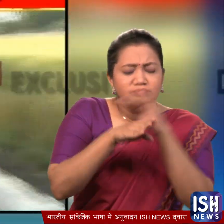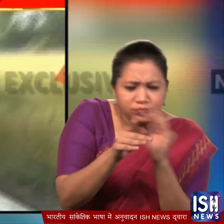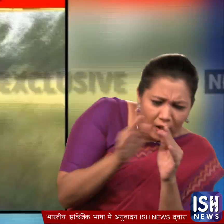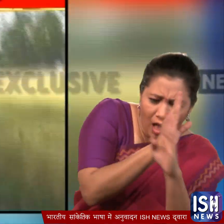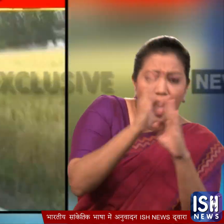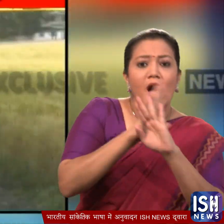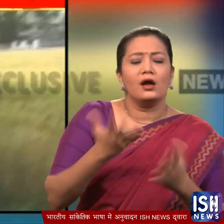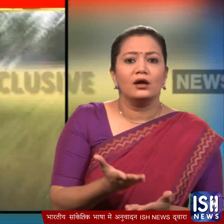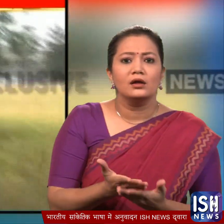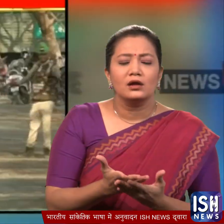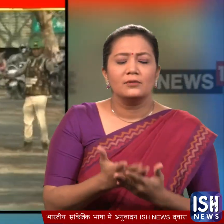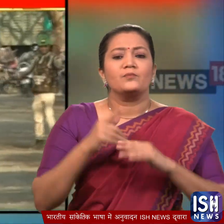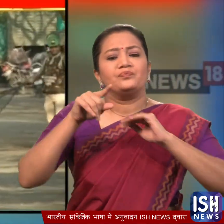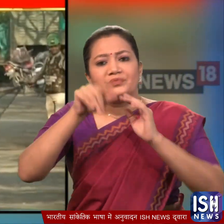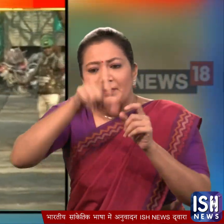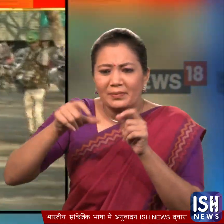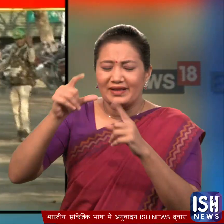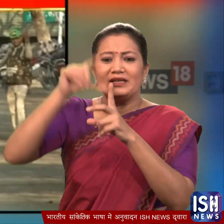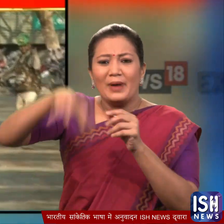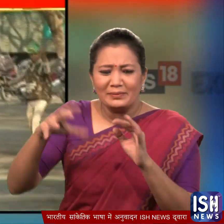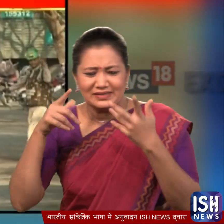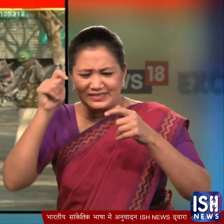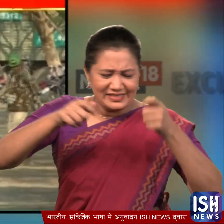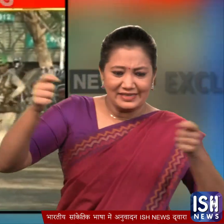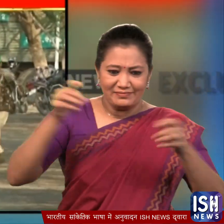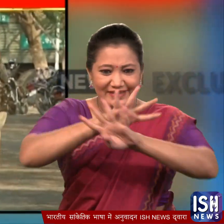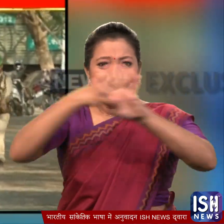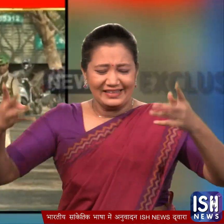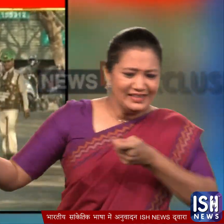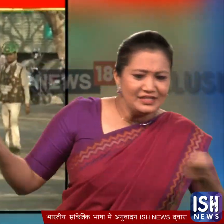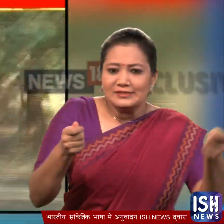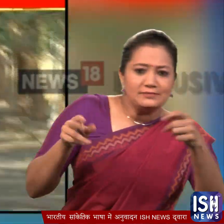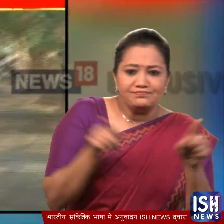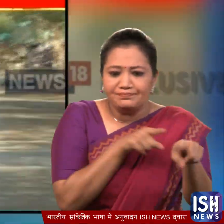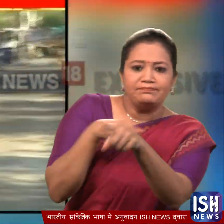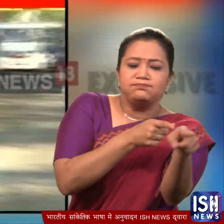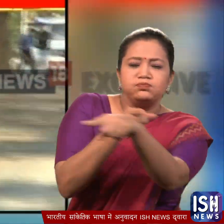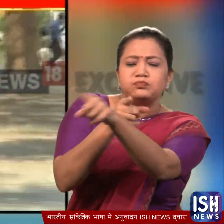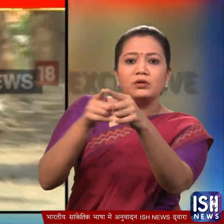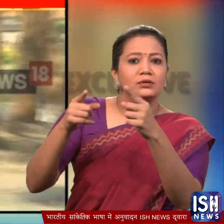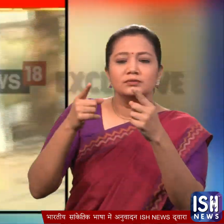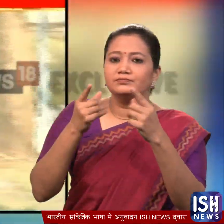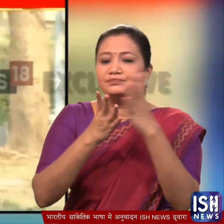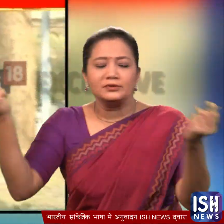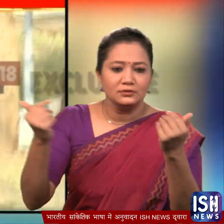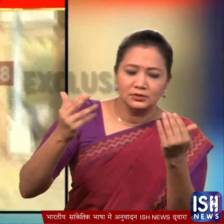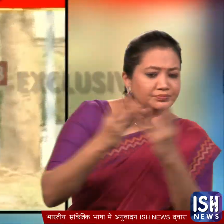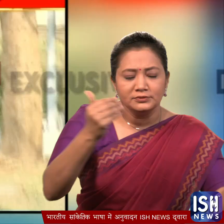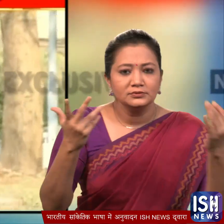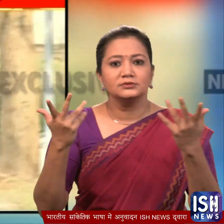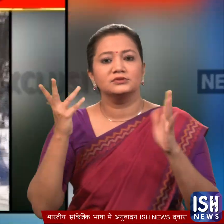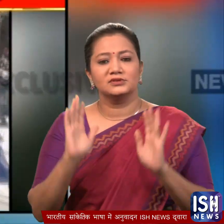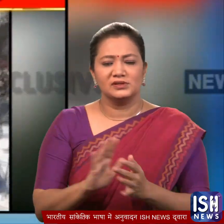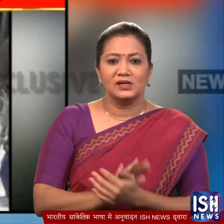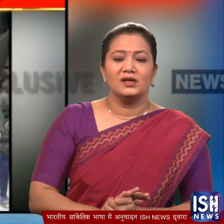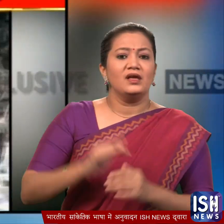आड़ लेकर गायब हो जाता। उसे पकड़ने के लिए विभाग के कर्मचारी जाल लेकर इधर उधर भागते रहे, लेकिन वो हर बार उनकी आंखों में धूल झोंक कर